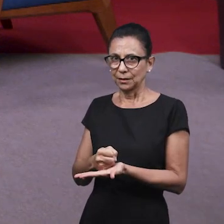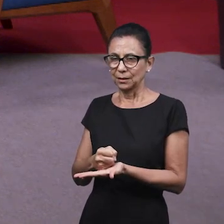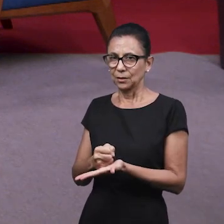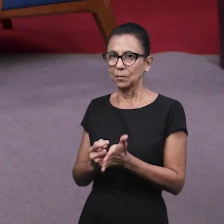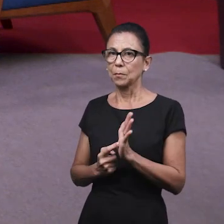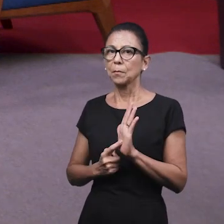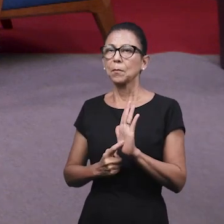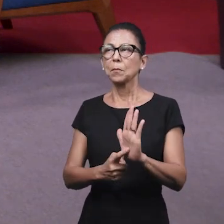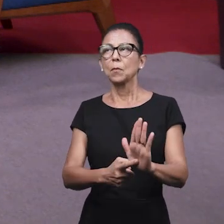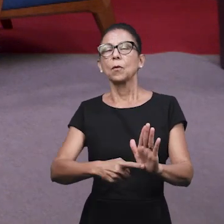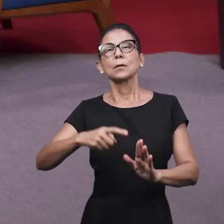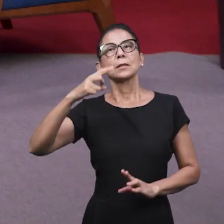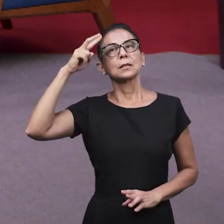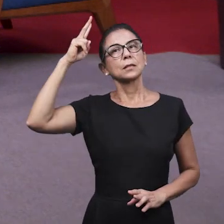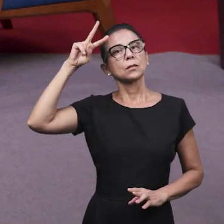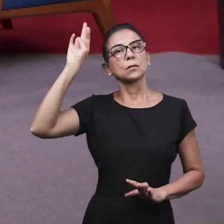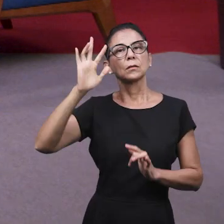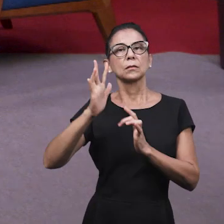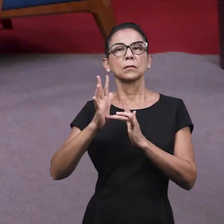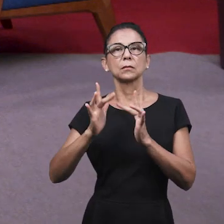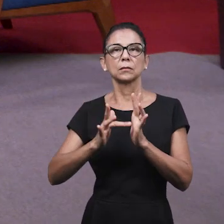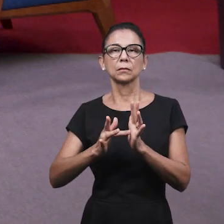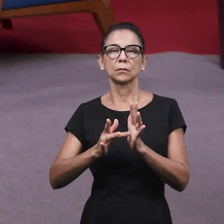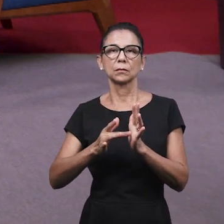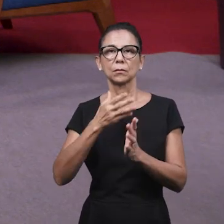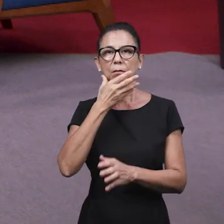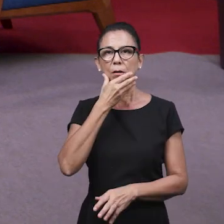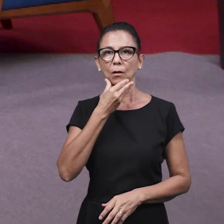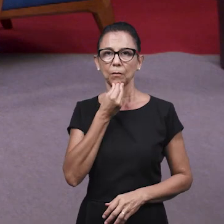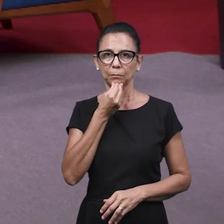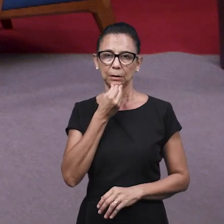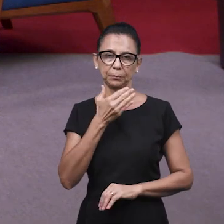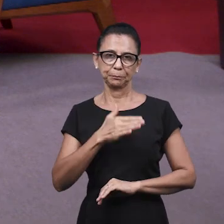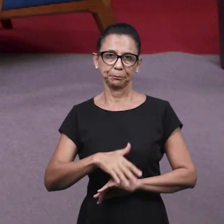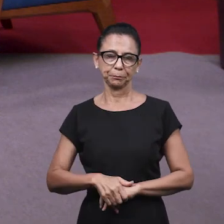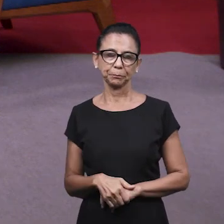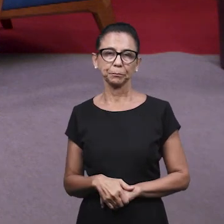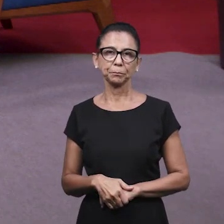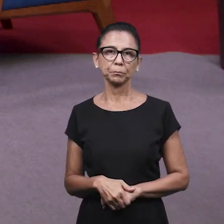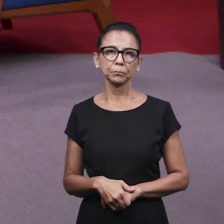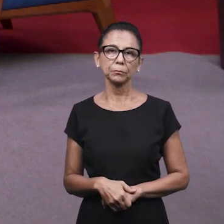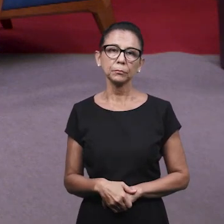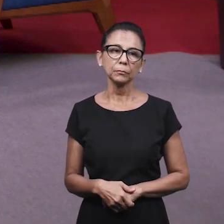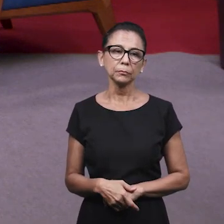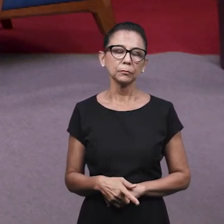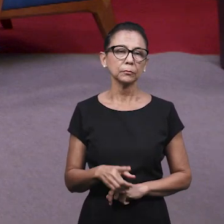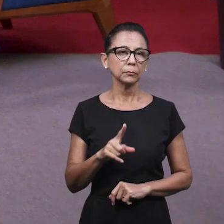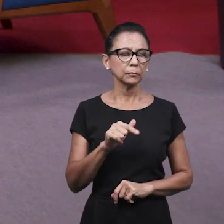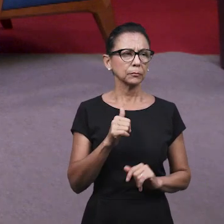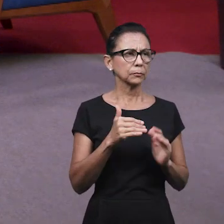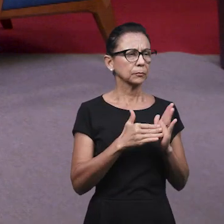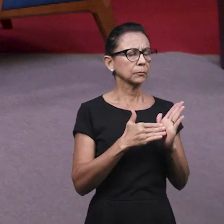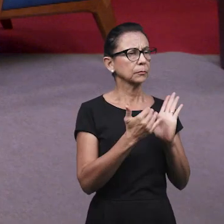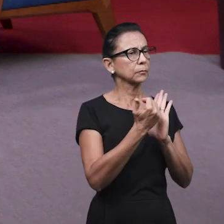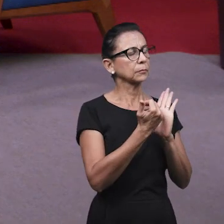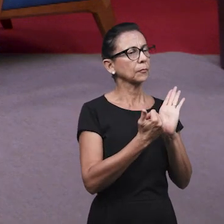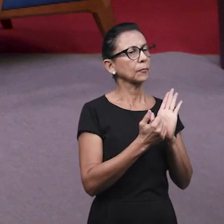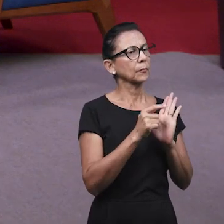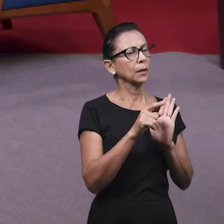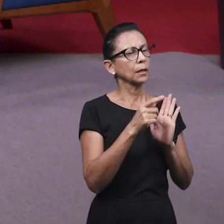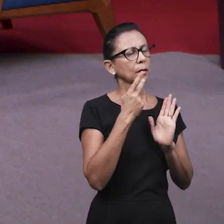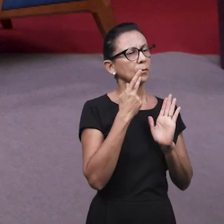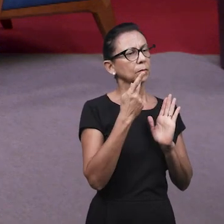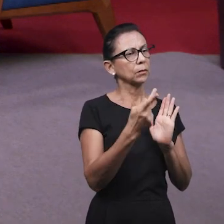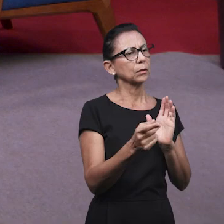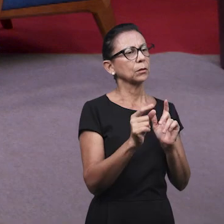de l'histoire de ce Jésus homme. Mais au dernier programme, Daniel, vous